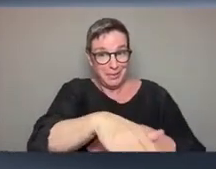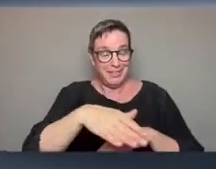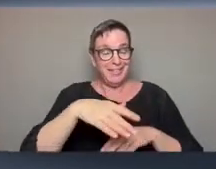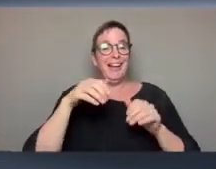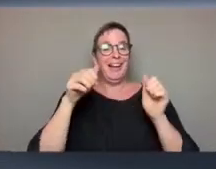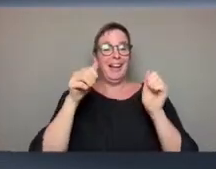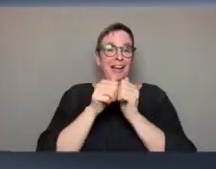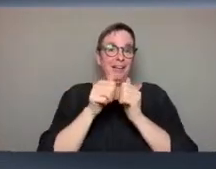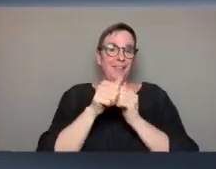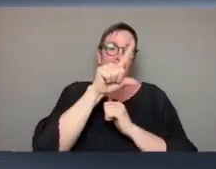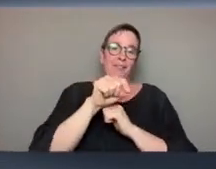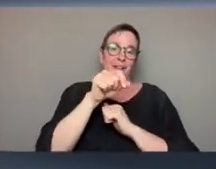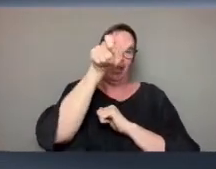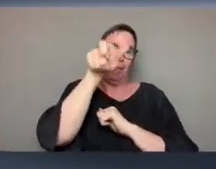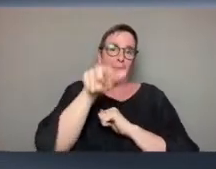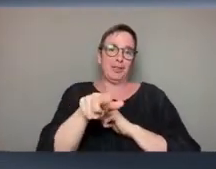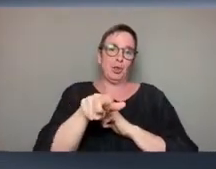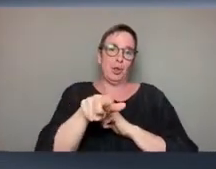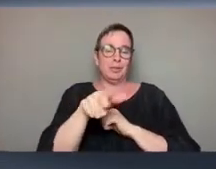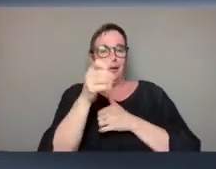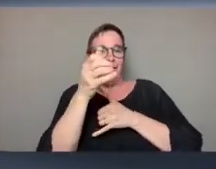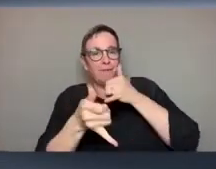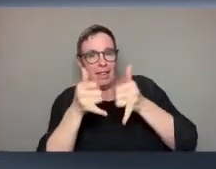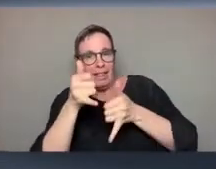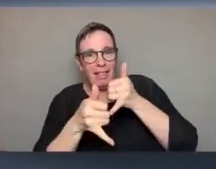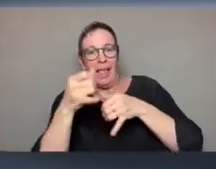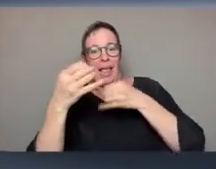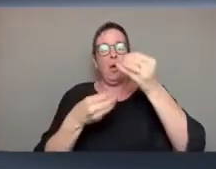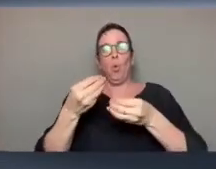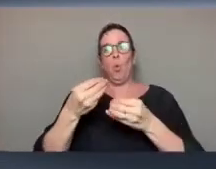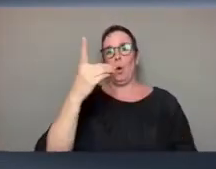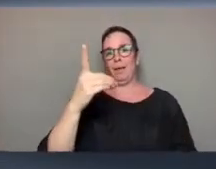de 21 personnes en VTT ou en dévalcarte.